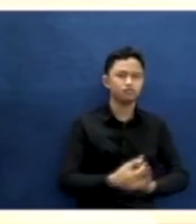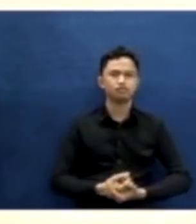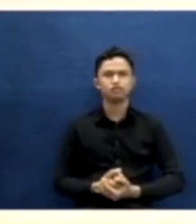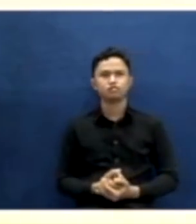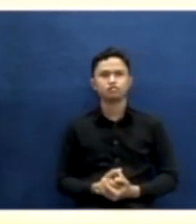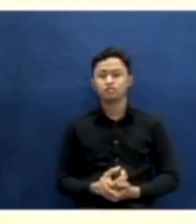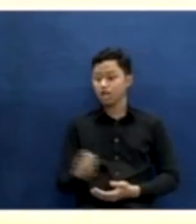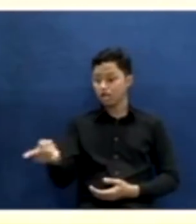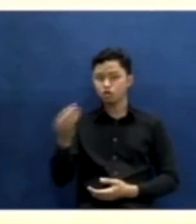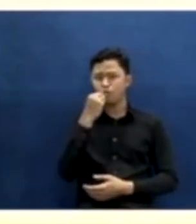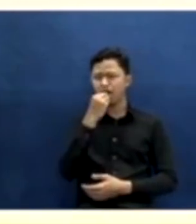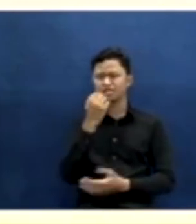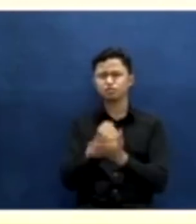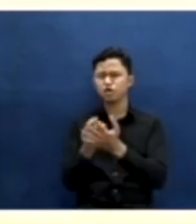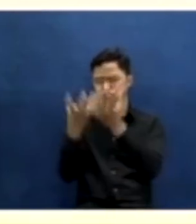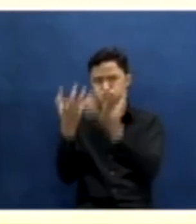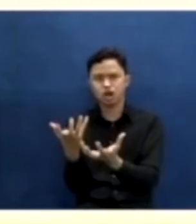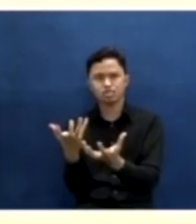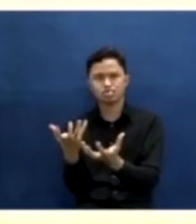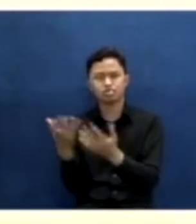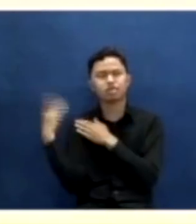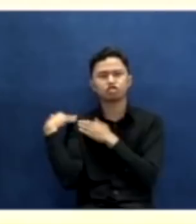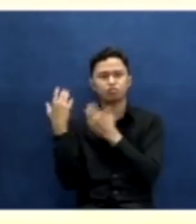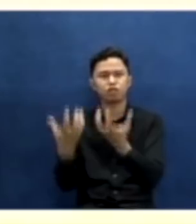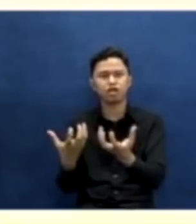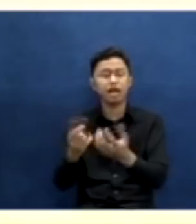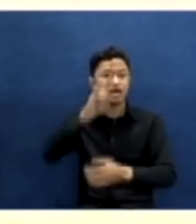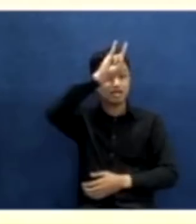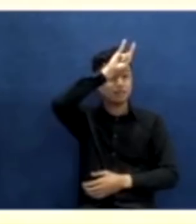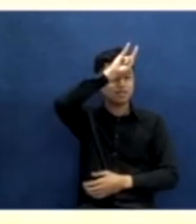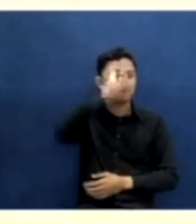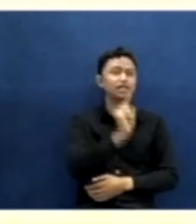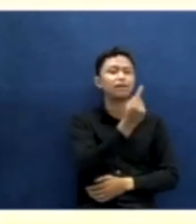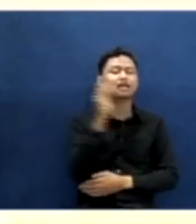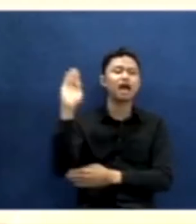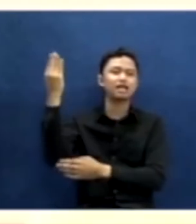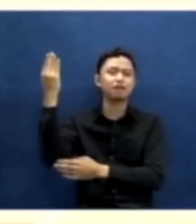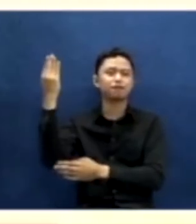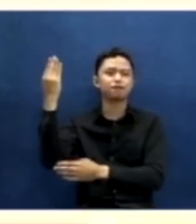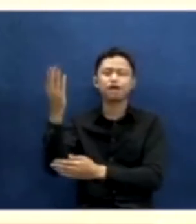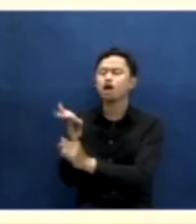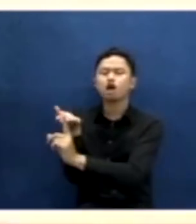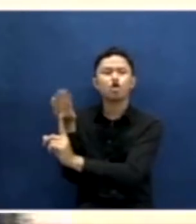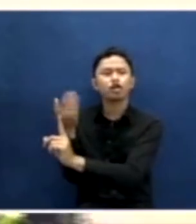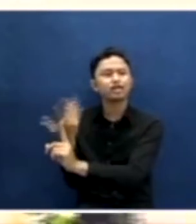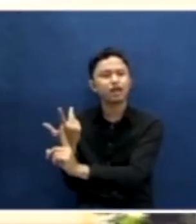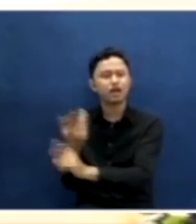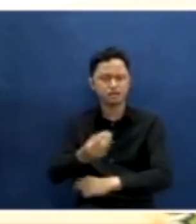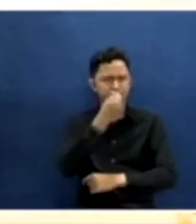makanan itu makanan yang masalah yang besar makanya kemudian iblis itu pertama kali menggelincirkan Adam dari makanan bahkan Maaf